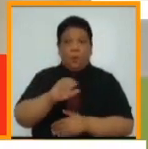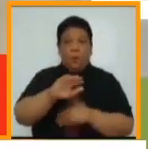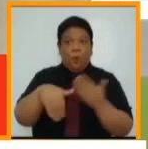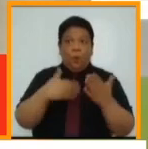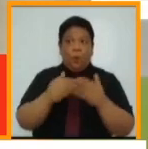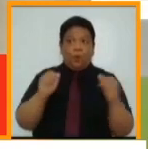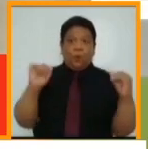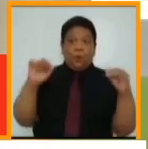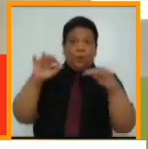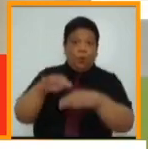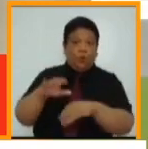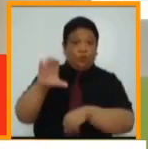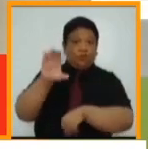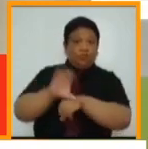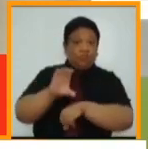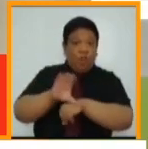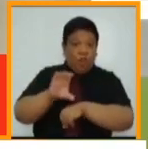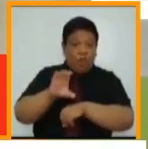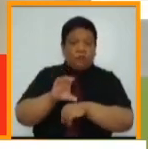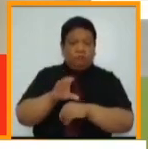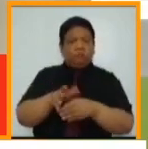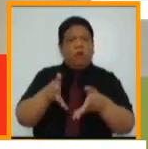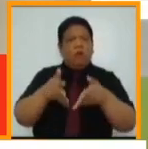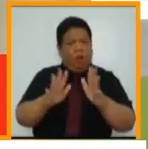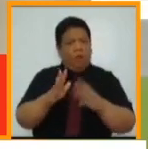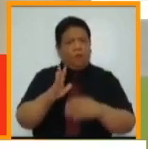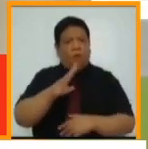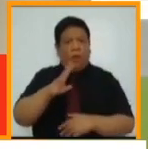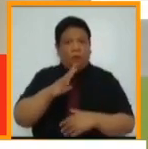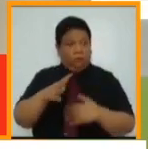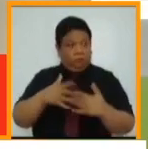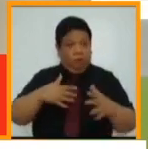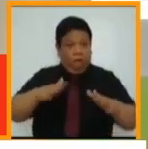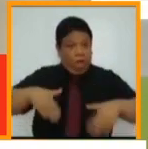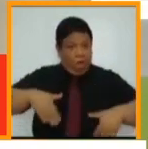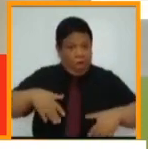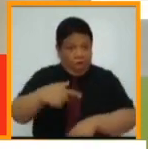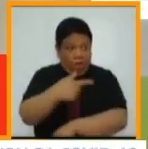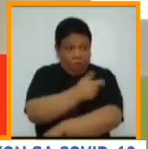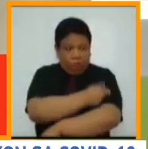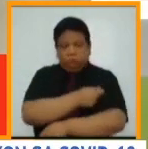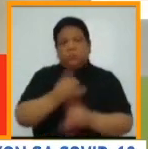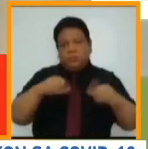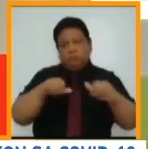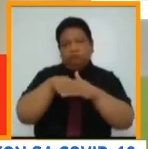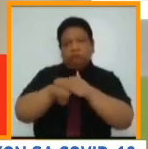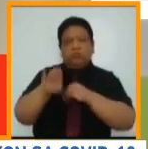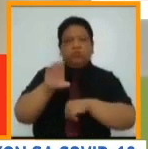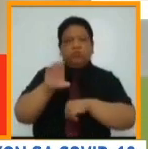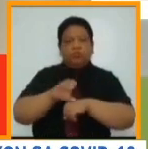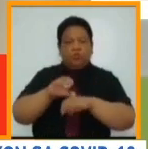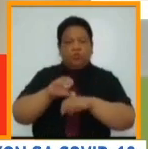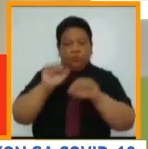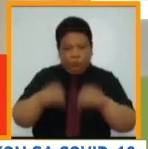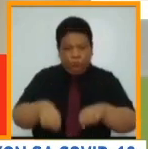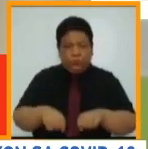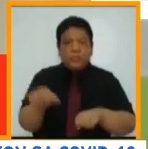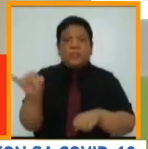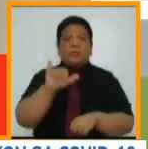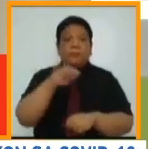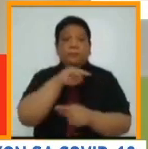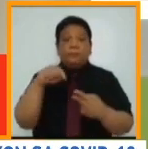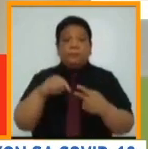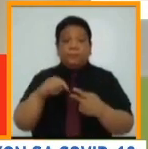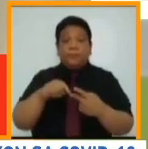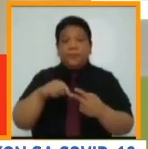simbahan kahit na hindi pa bakunado kontra COVID-19. Ganon din ang payag ng pamunuan ng San Sebastian Cathedral sa